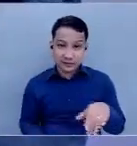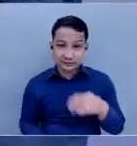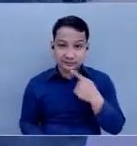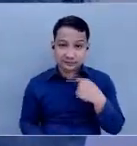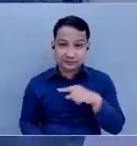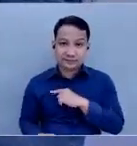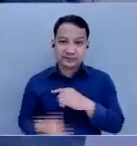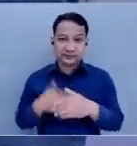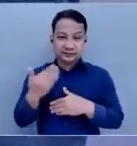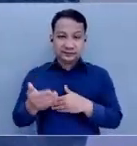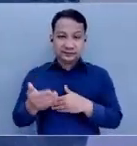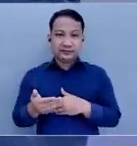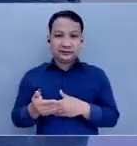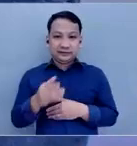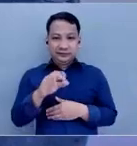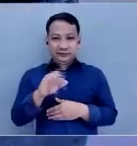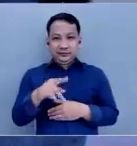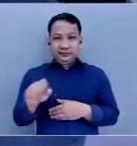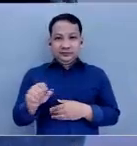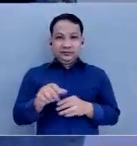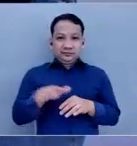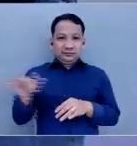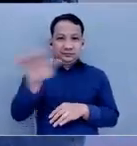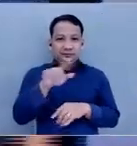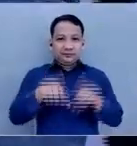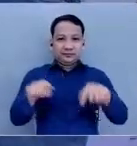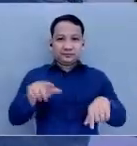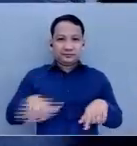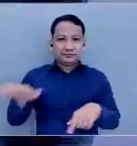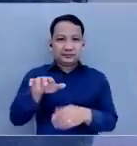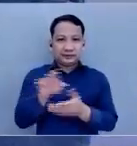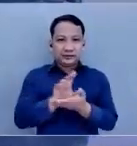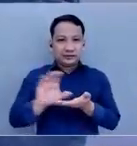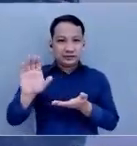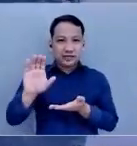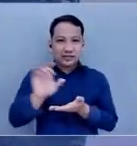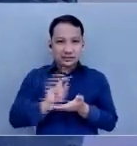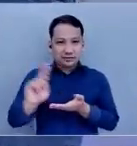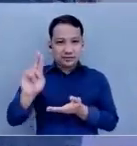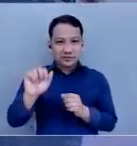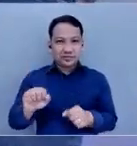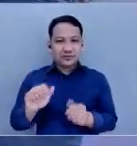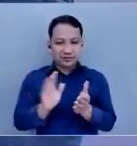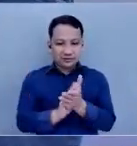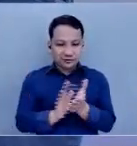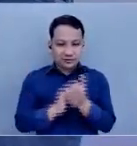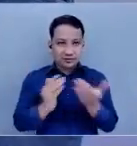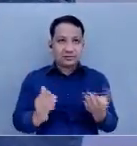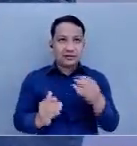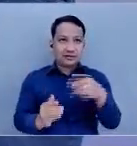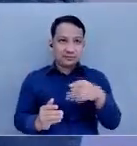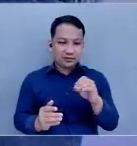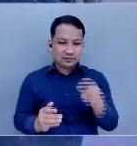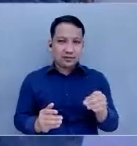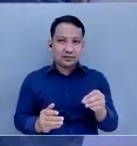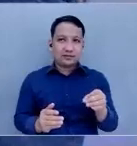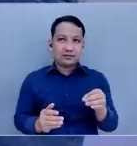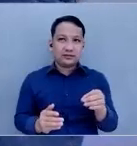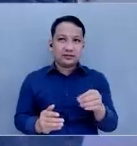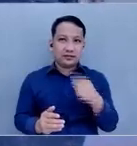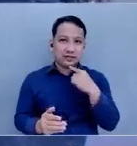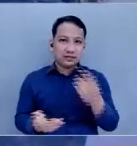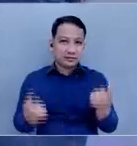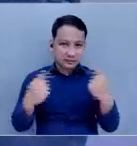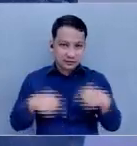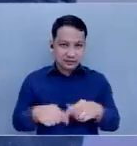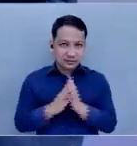darating po ng Campus Pop. Maglilibot po kami sa iba't ibang universities. Kasama po namin ang iba't ibang P-pop groups din po. And sana po, pumunta po kayo